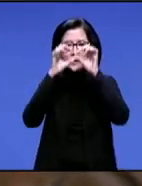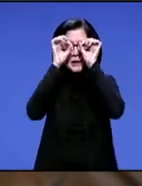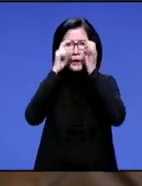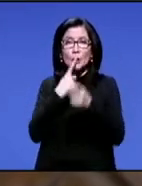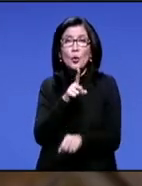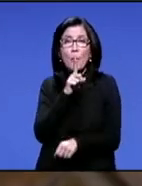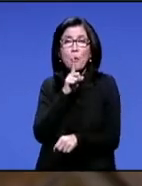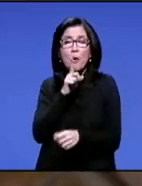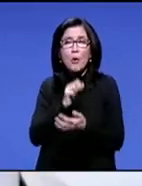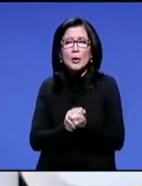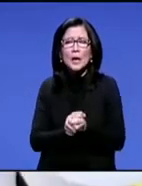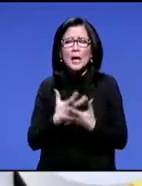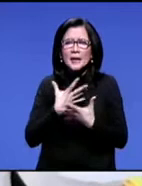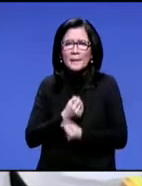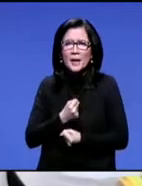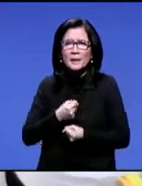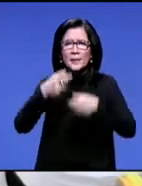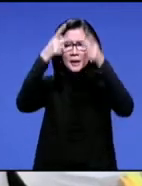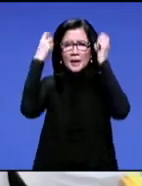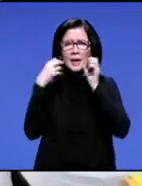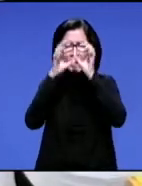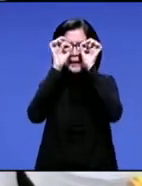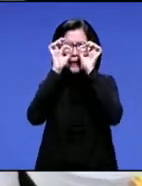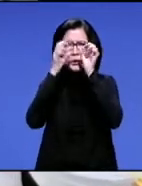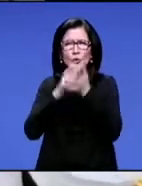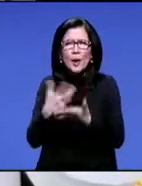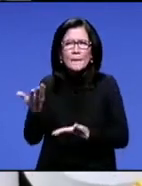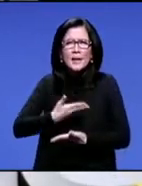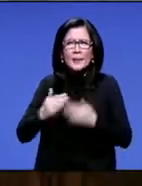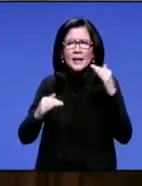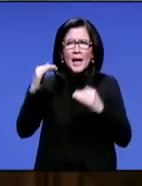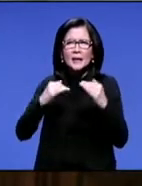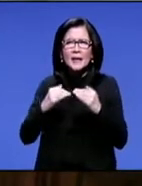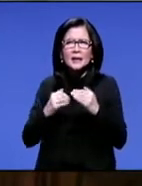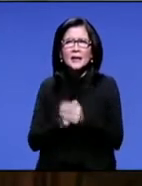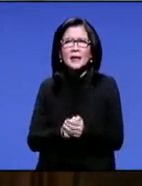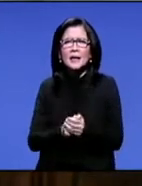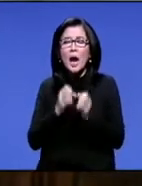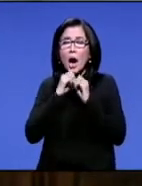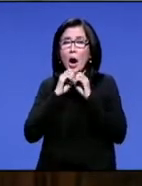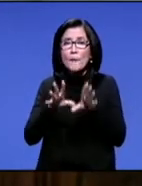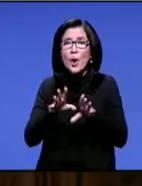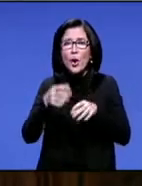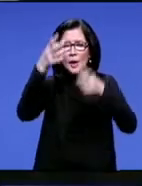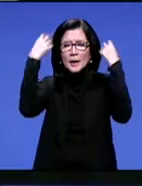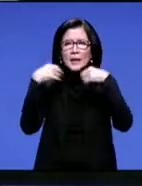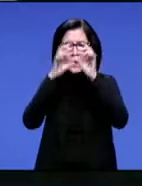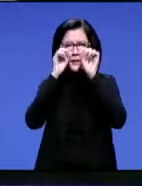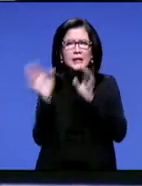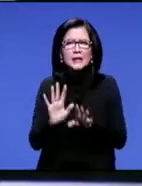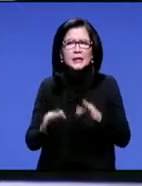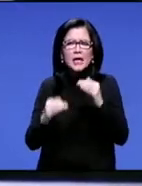aktris Atika Hasiholan ini mendapatkan keadilan karena kebohongan Ratna tidak sebanding dengan efek kebohongan yang dilakukan para petinggi negeri